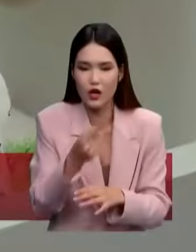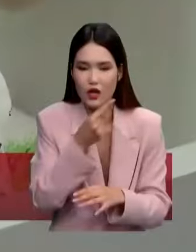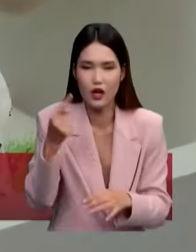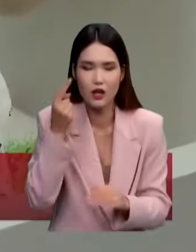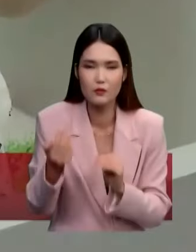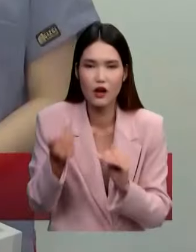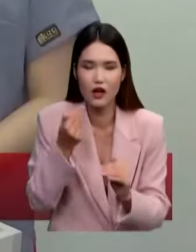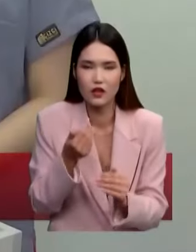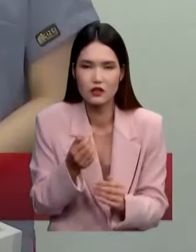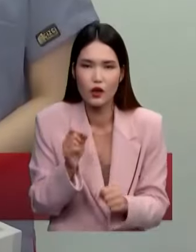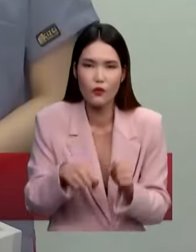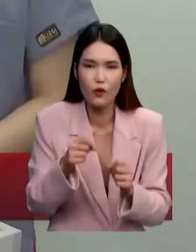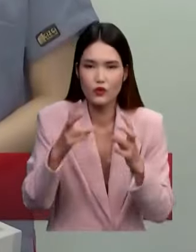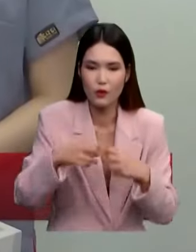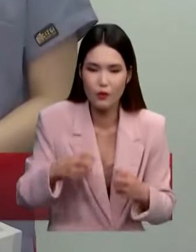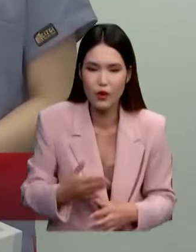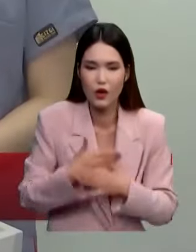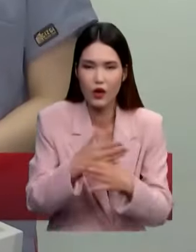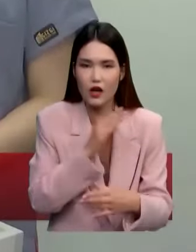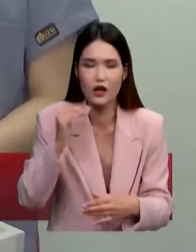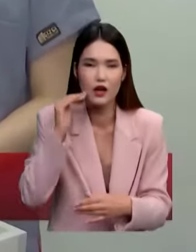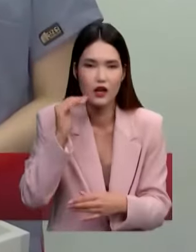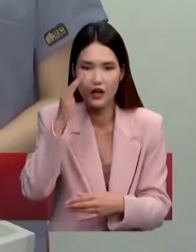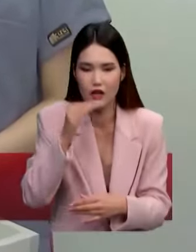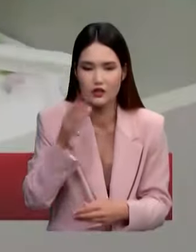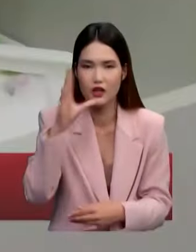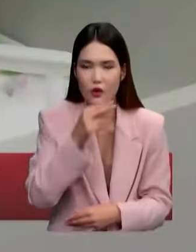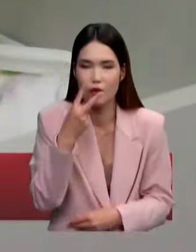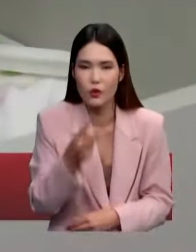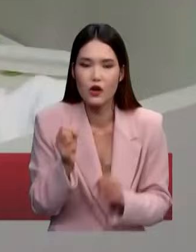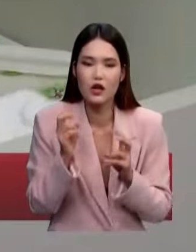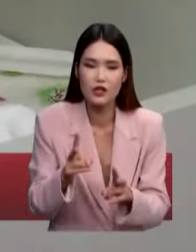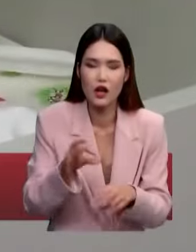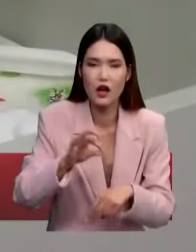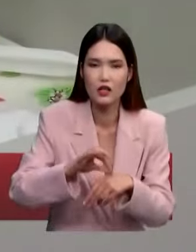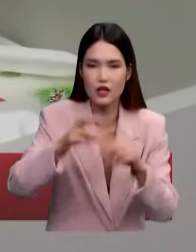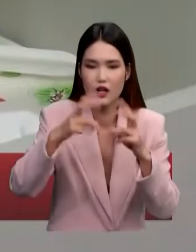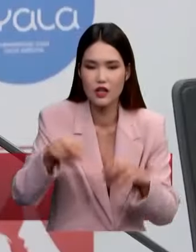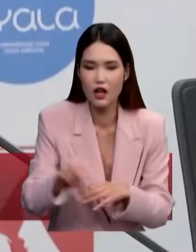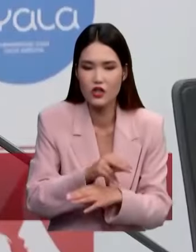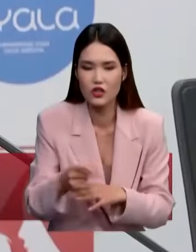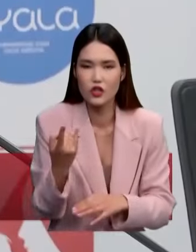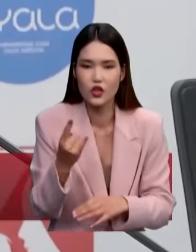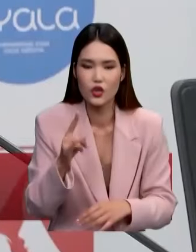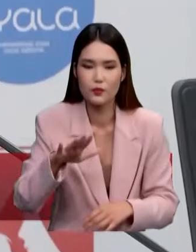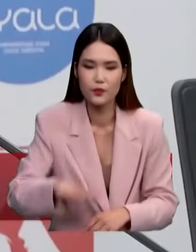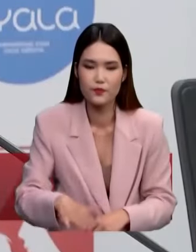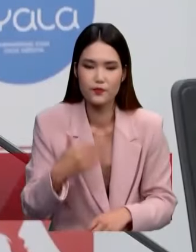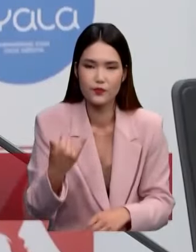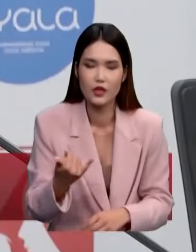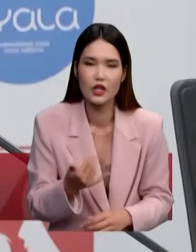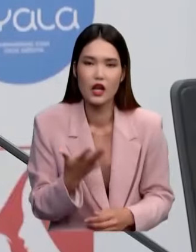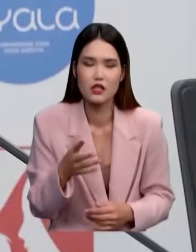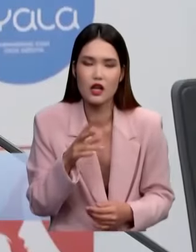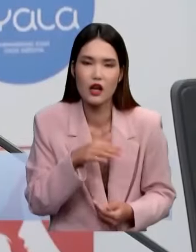ранней стадии. С помощью этого оборудования родители также могут видеть, как проходит диагностика и лечение ребенка. За 5 лет